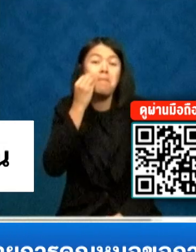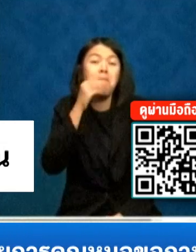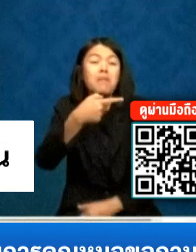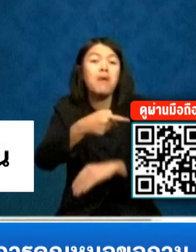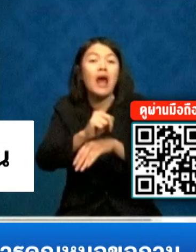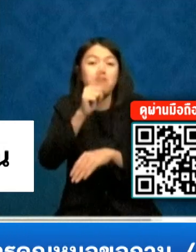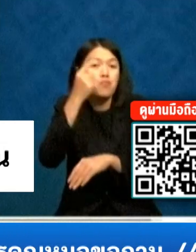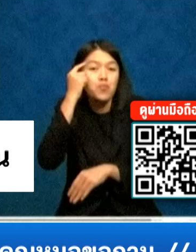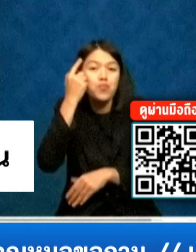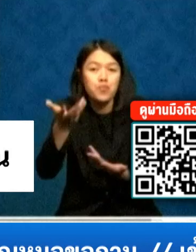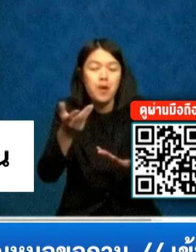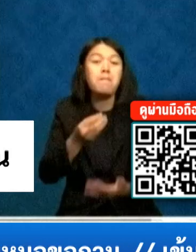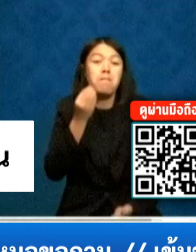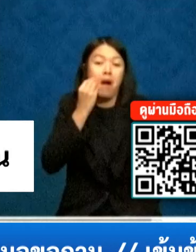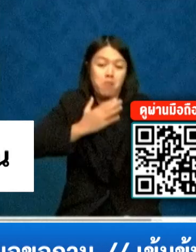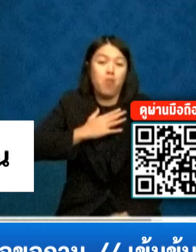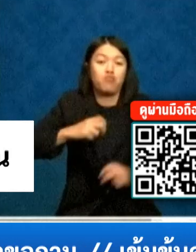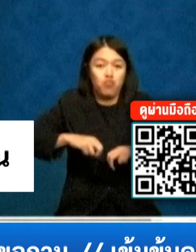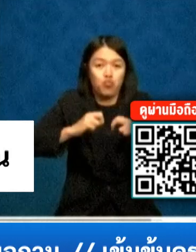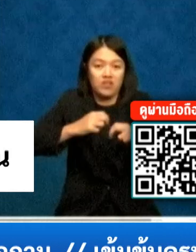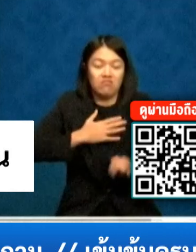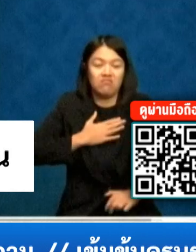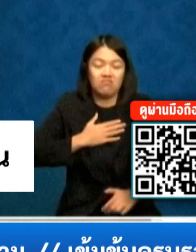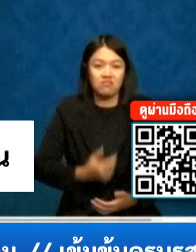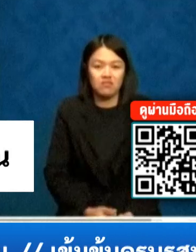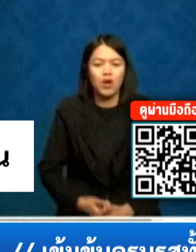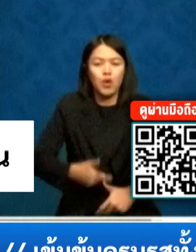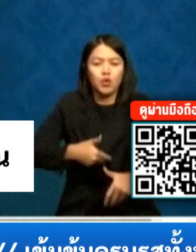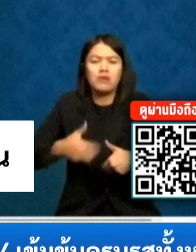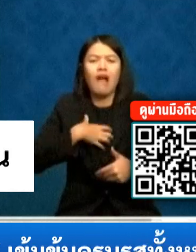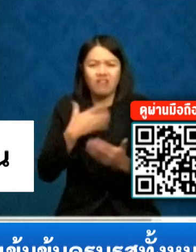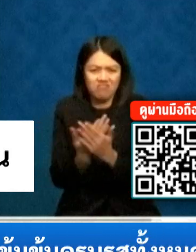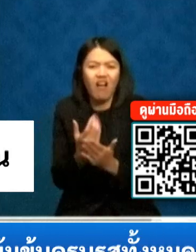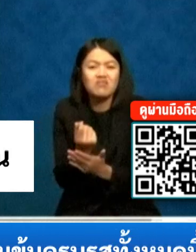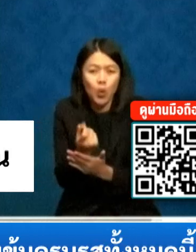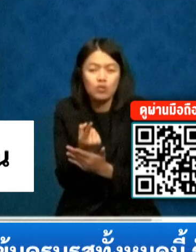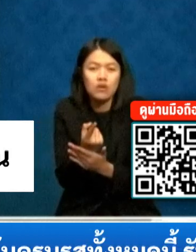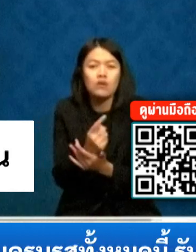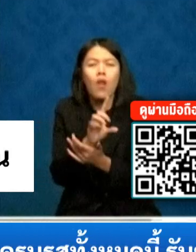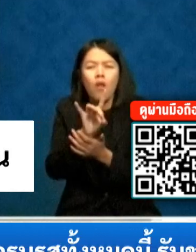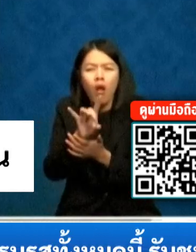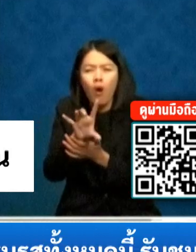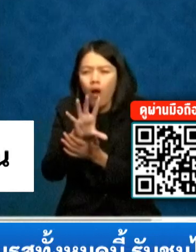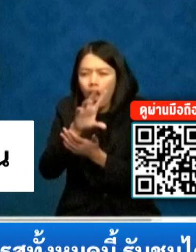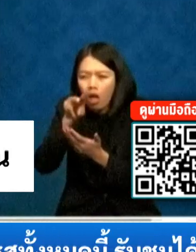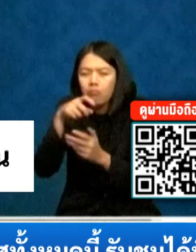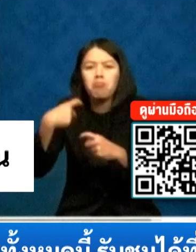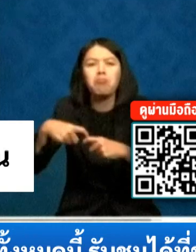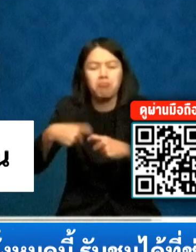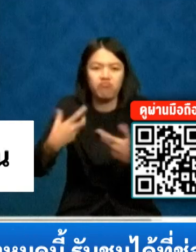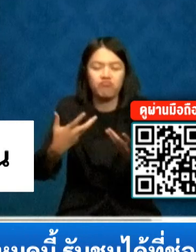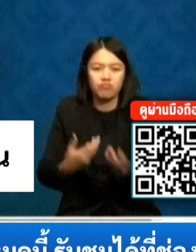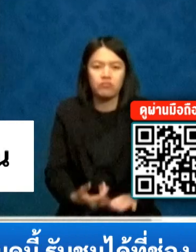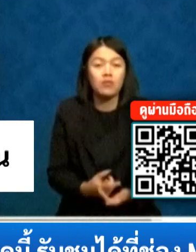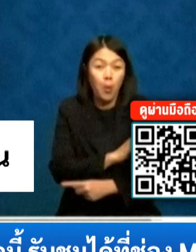ราบแต่บ้านผมที่สุรินทร์เนี่ยชาวบ้านจะหาเงินสดแต่ละวันเนี่ยร้อยเดียวเนี่ยก็ยังหายากท่านประธาน